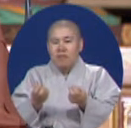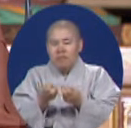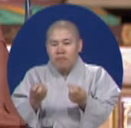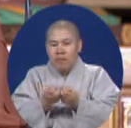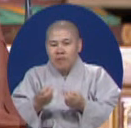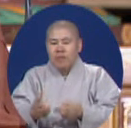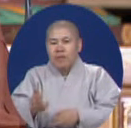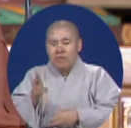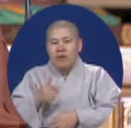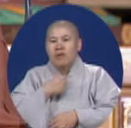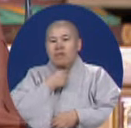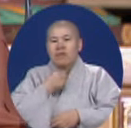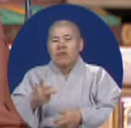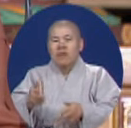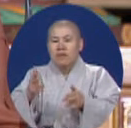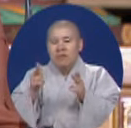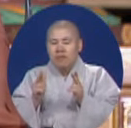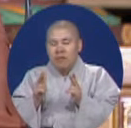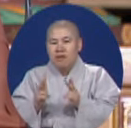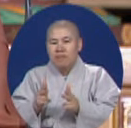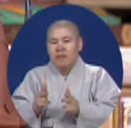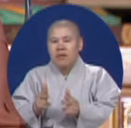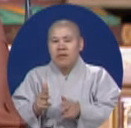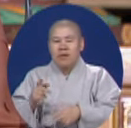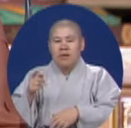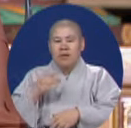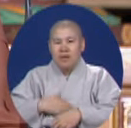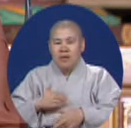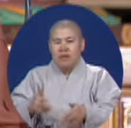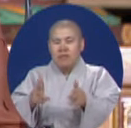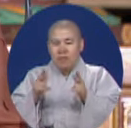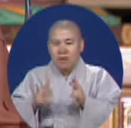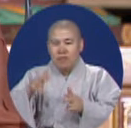역바람일, 지바람일이 있는데 이건 출세관법이에요.